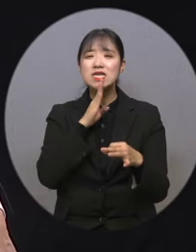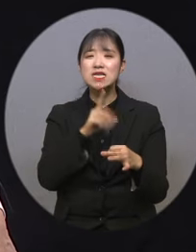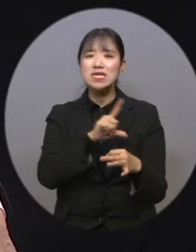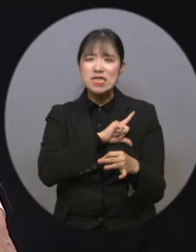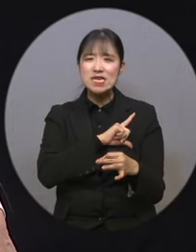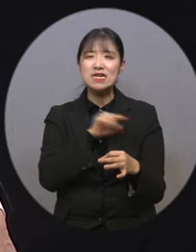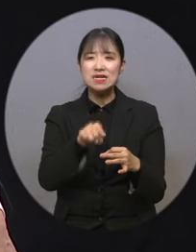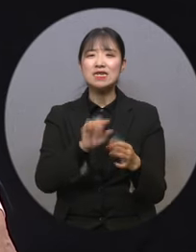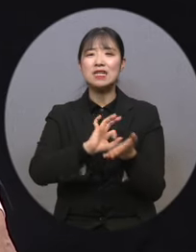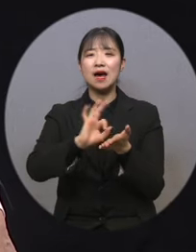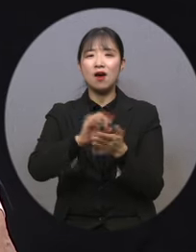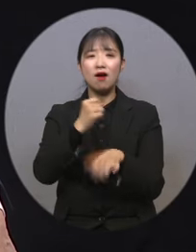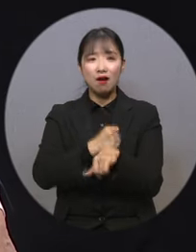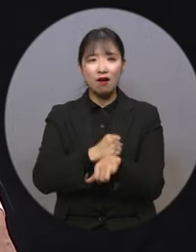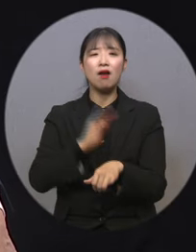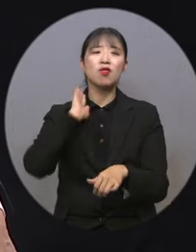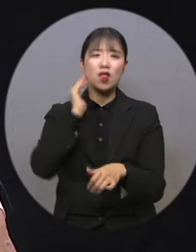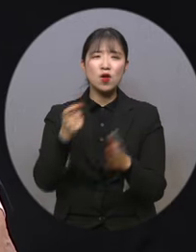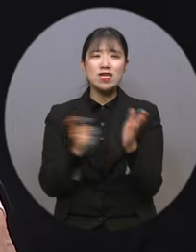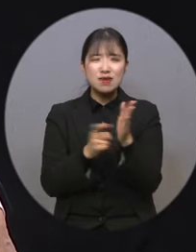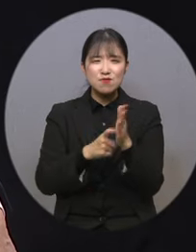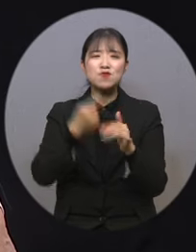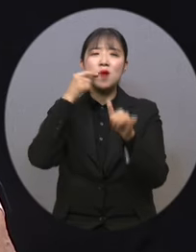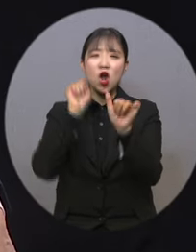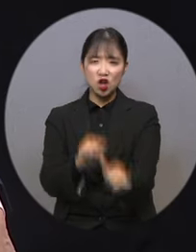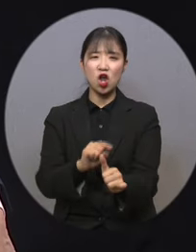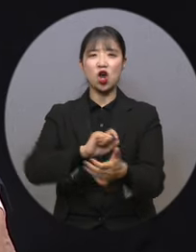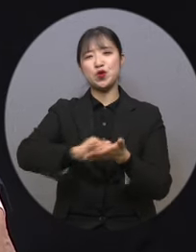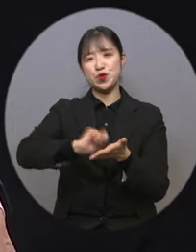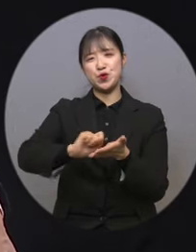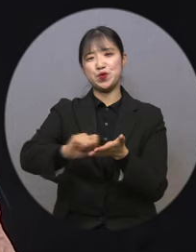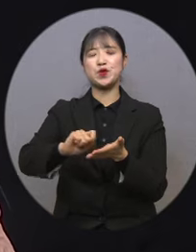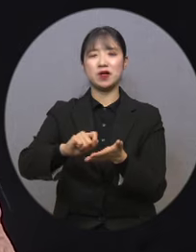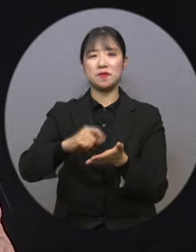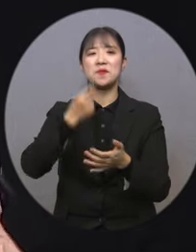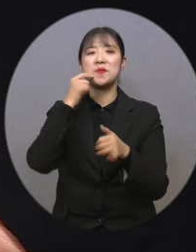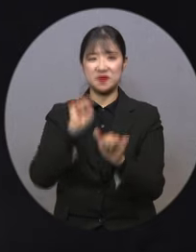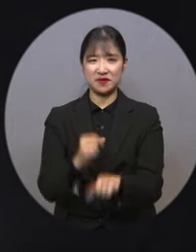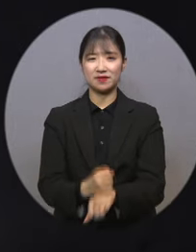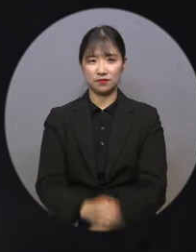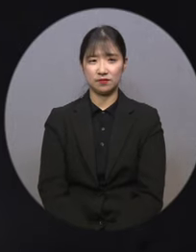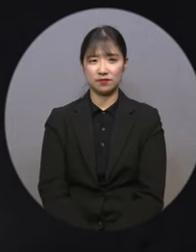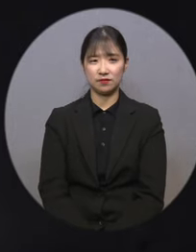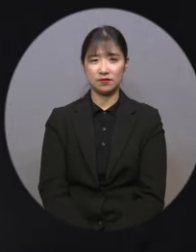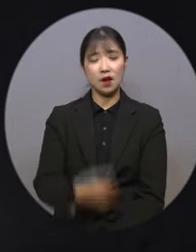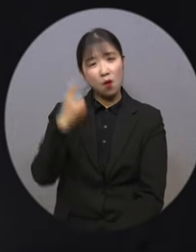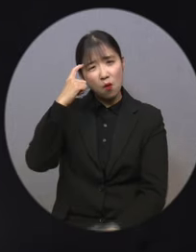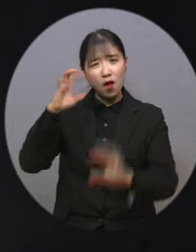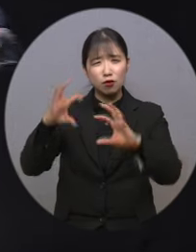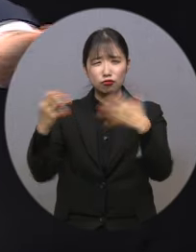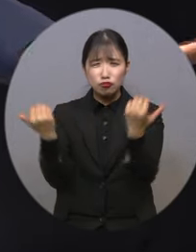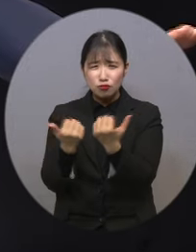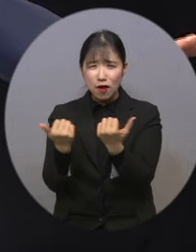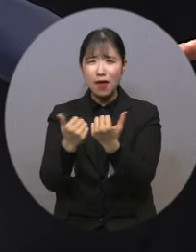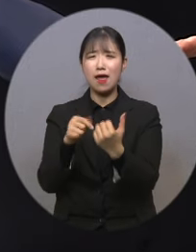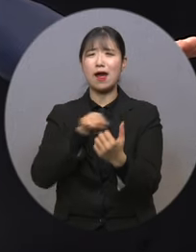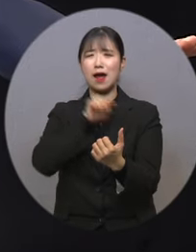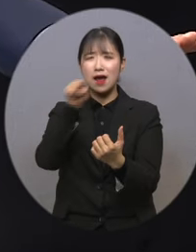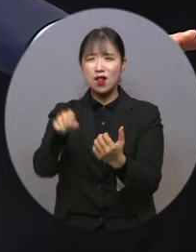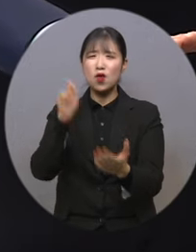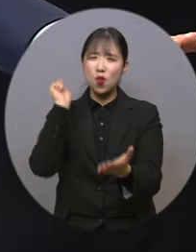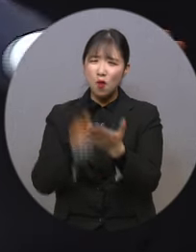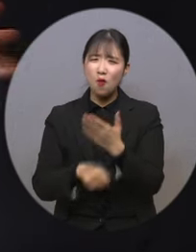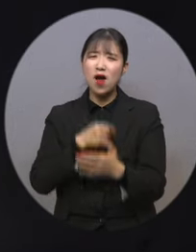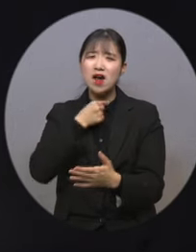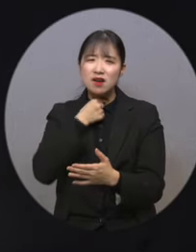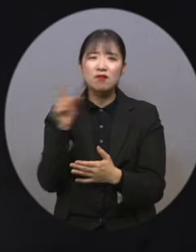했습니다. 바로 그냥 대통령 긴급재정명령권으로 탁 지시해요. 왜? 국회에 가서 통과하려고 하면 어떤